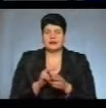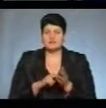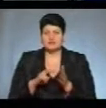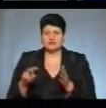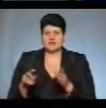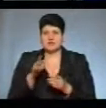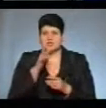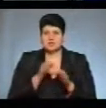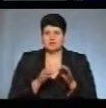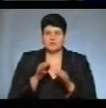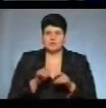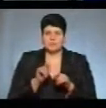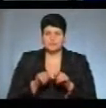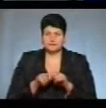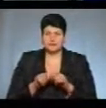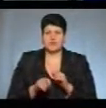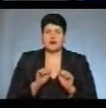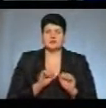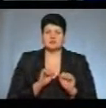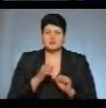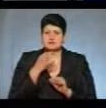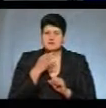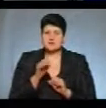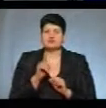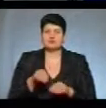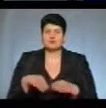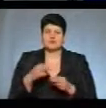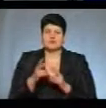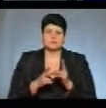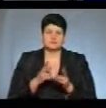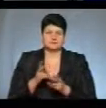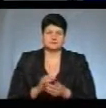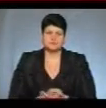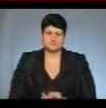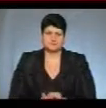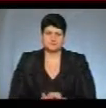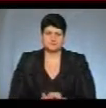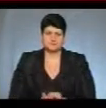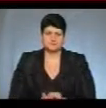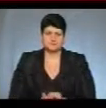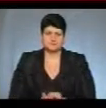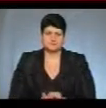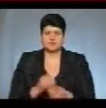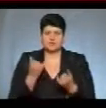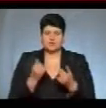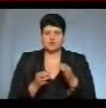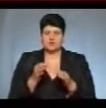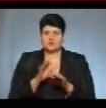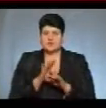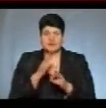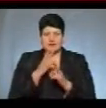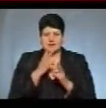розслідування. Адвокат Юрія Михайлюка Олег Мицяк повідомив, що подаватиме апеляцію. Сьогодні суд, не дивлячись